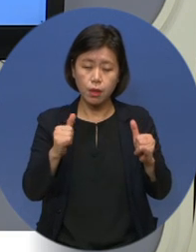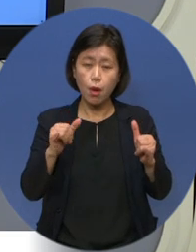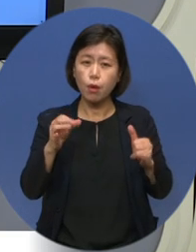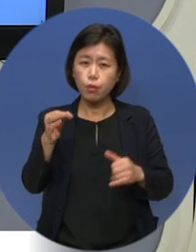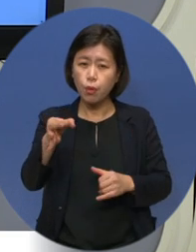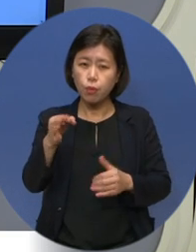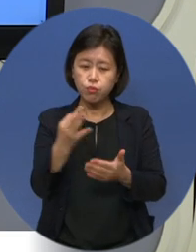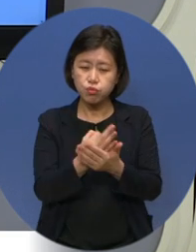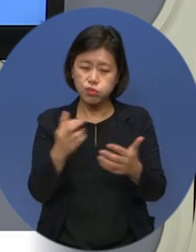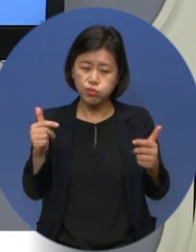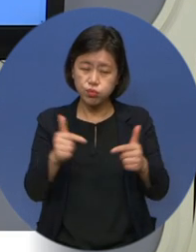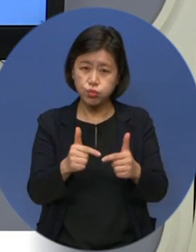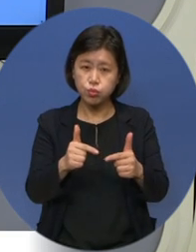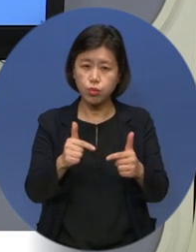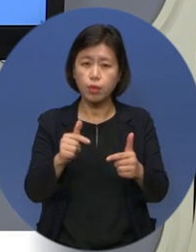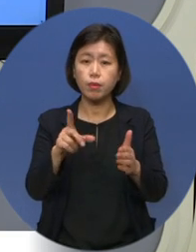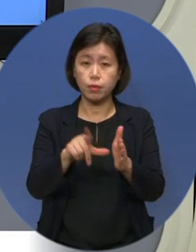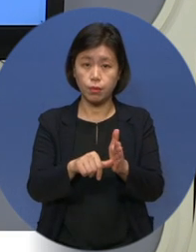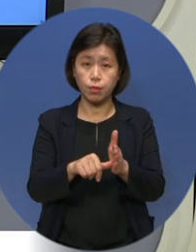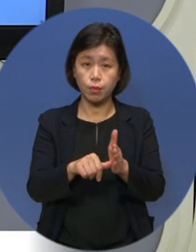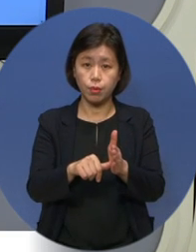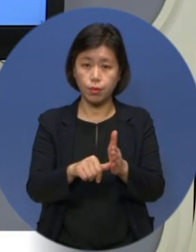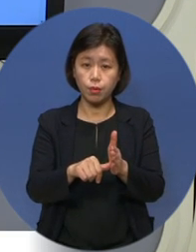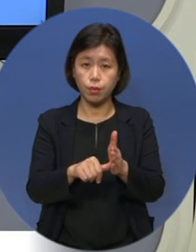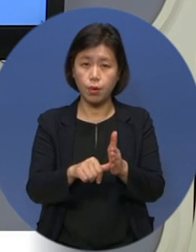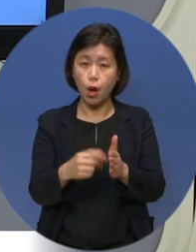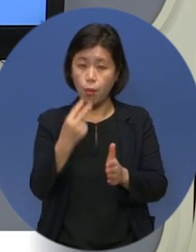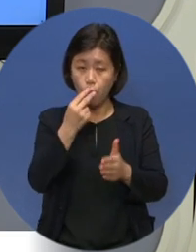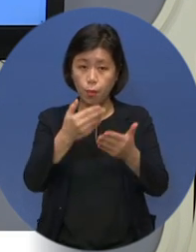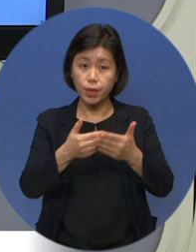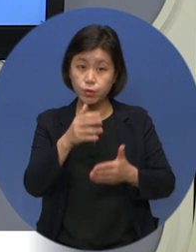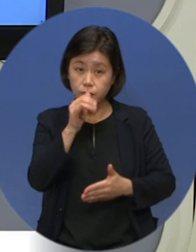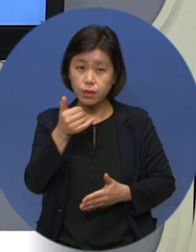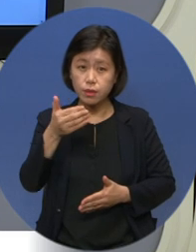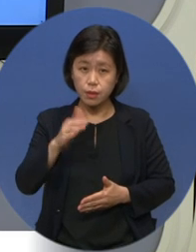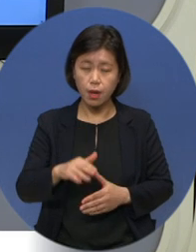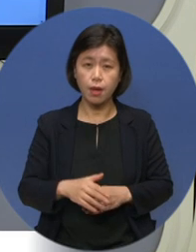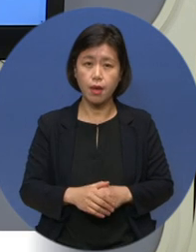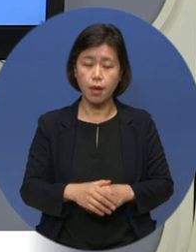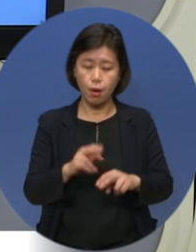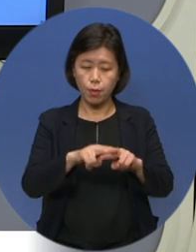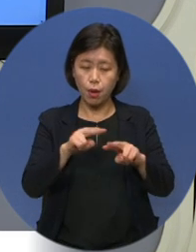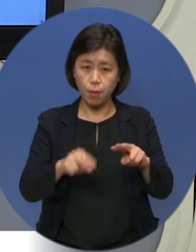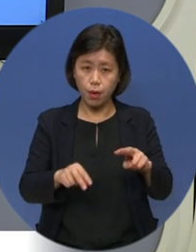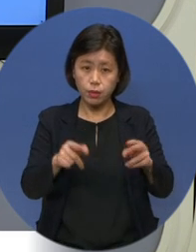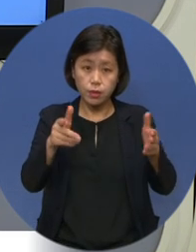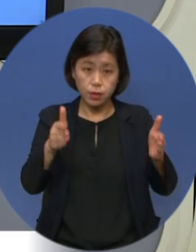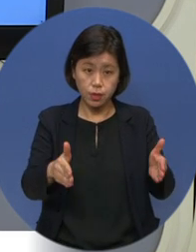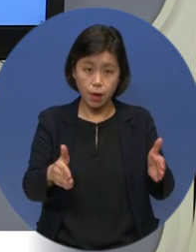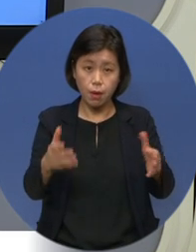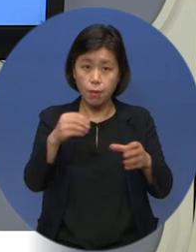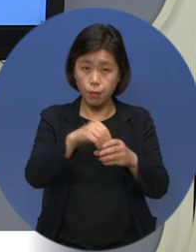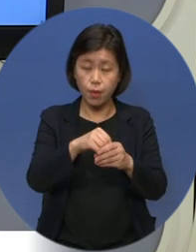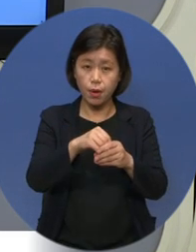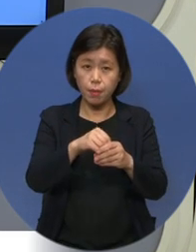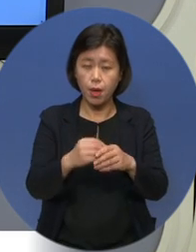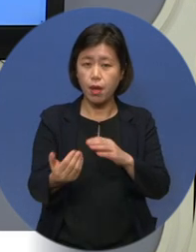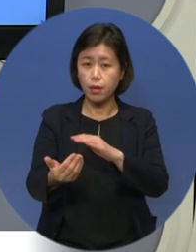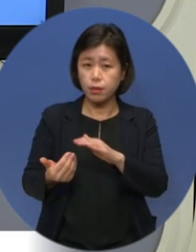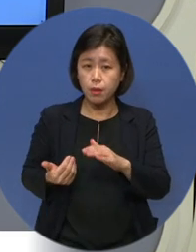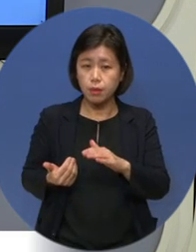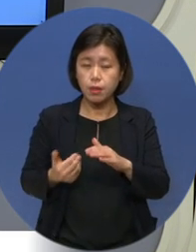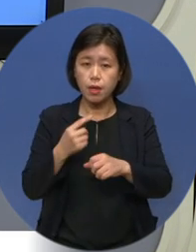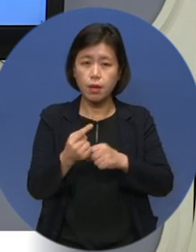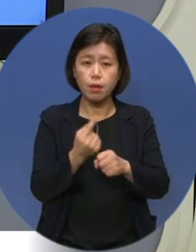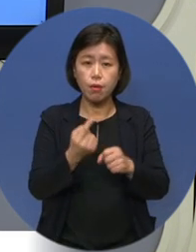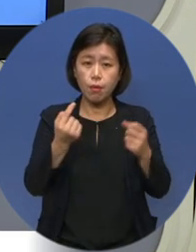급여를 받을 수 있는데요 다만 이지 길이 속한다 를 직전 3개월 보수가 전년 동기 보다 20%